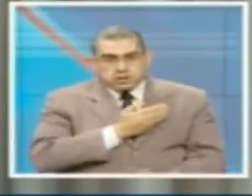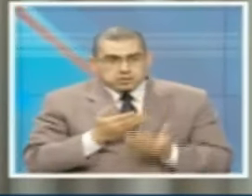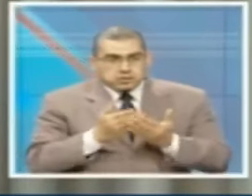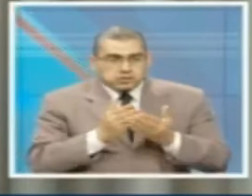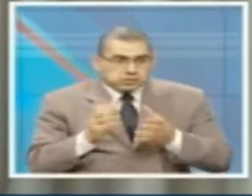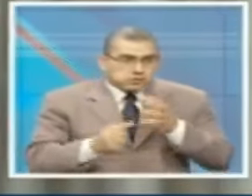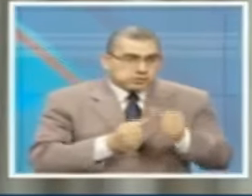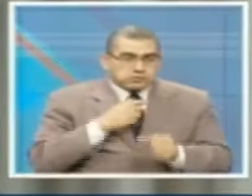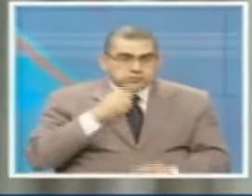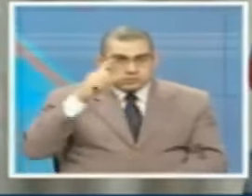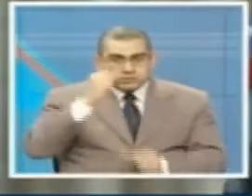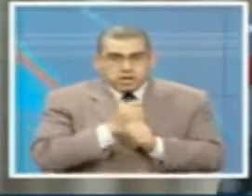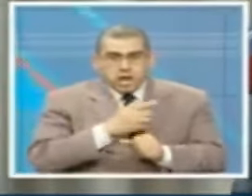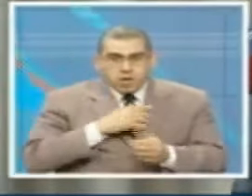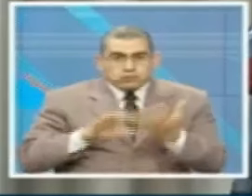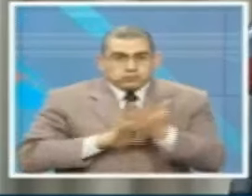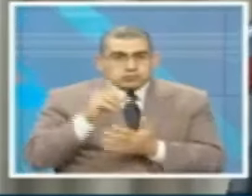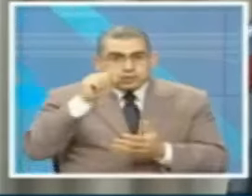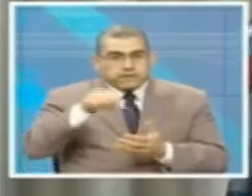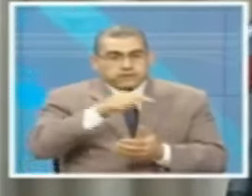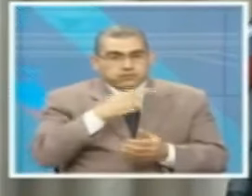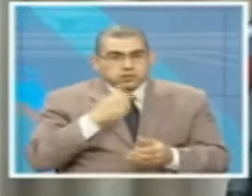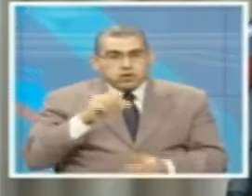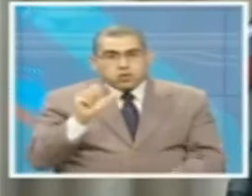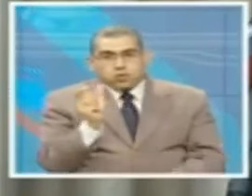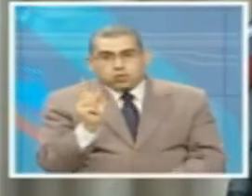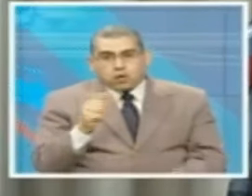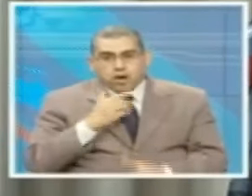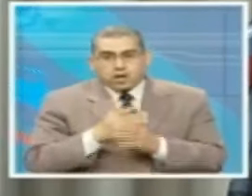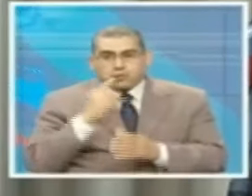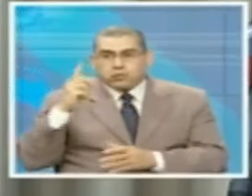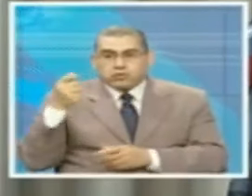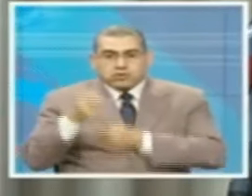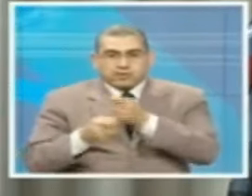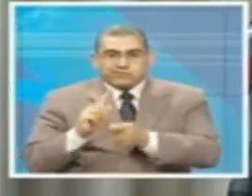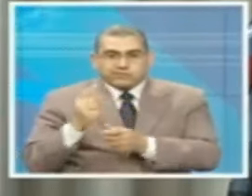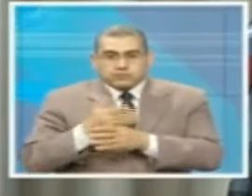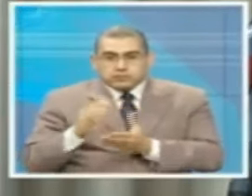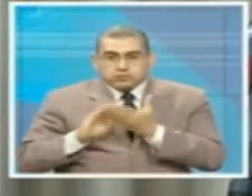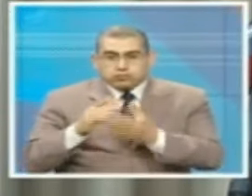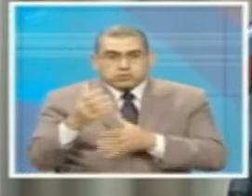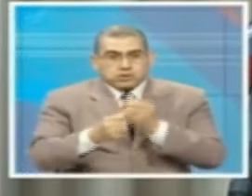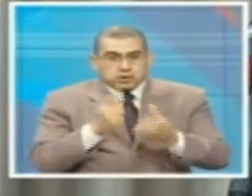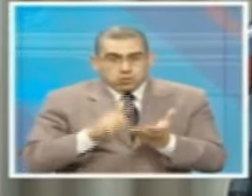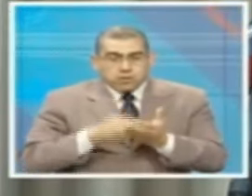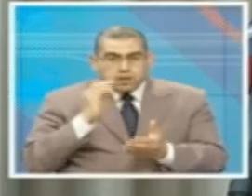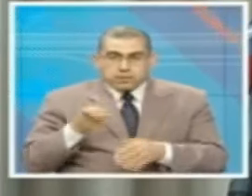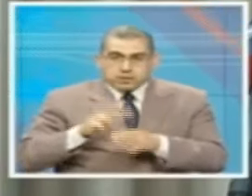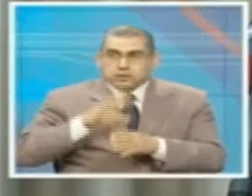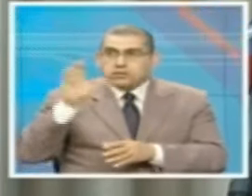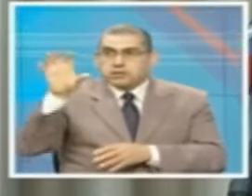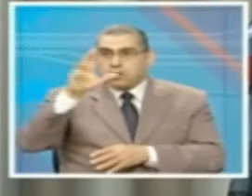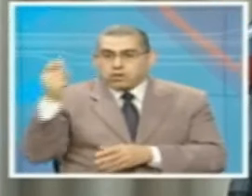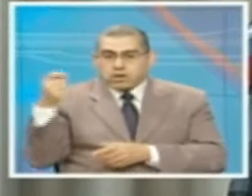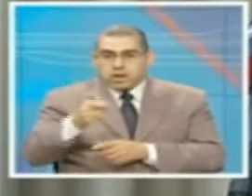ونعمل بجهد لحل المشاكل المعقدة للأونروا ومنها عدم توافر التمويل اللازم. لا بد من إعادة التمويل